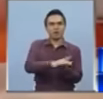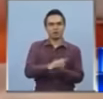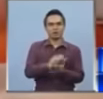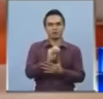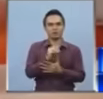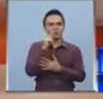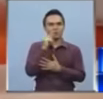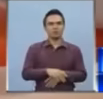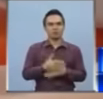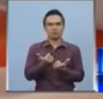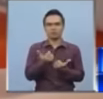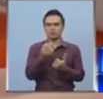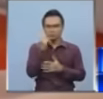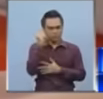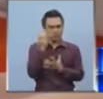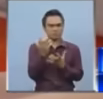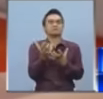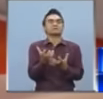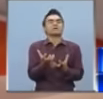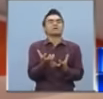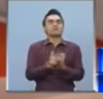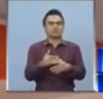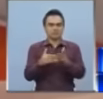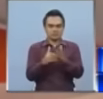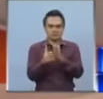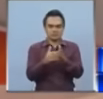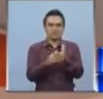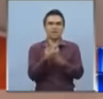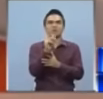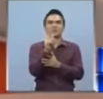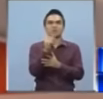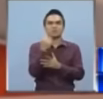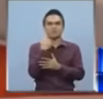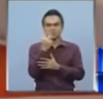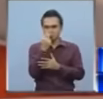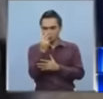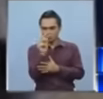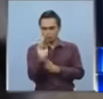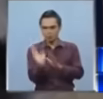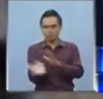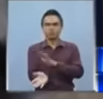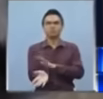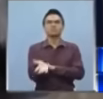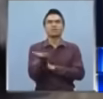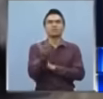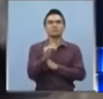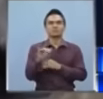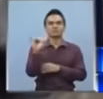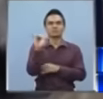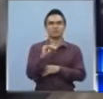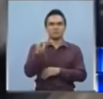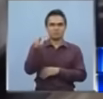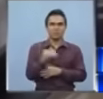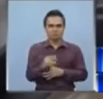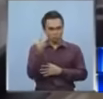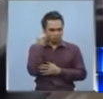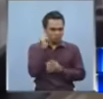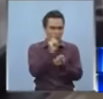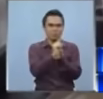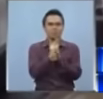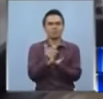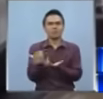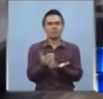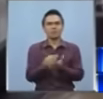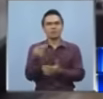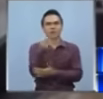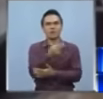ตัวของคุณยายก็ยังแข็งเทื่อแล้วก็เขียวช้ำอยู่แต่ปรากฏว่าพอรุ่งเช้านะคะญาติพี่น้องทยอยมาสมทบลูกหลานบางคน